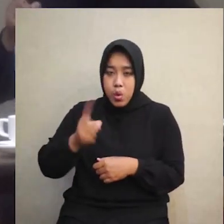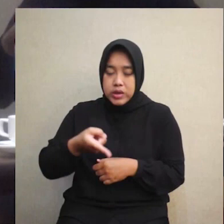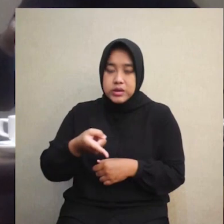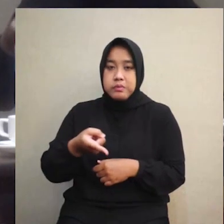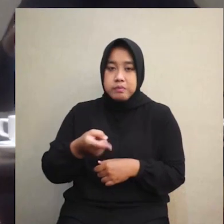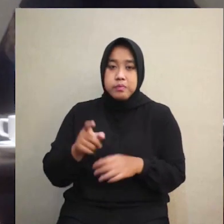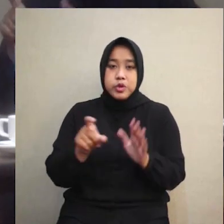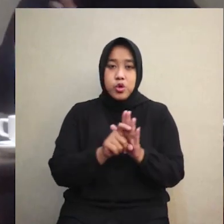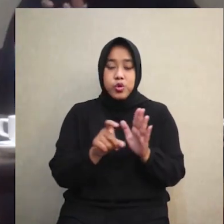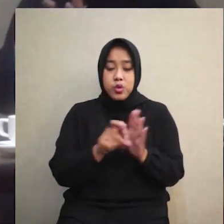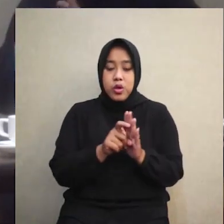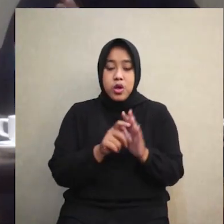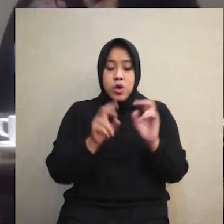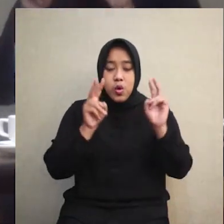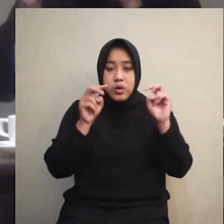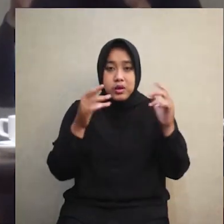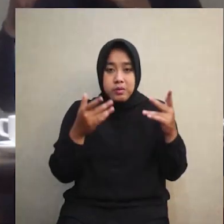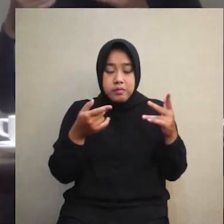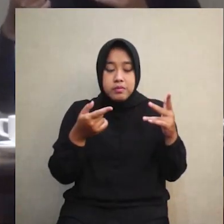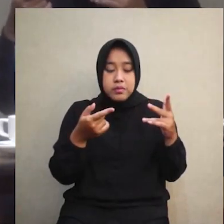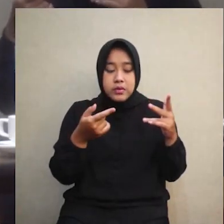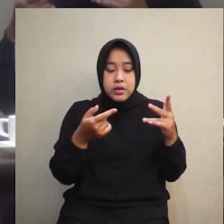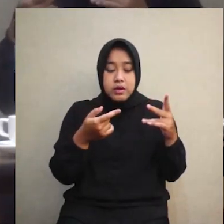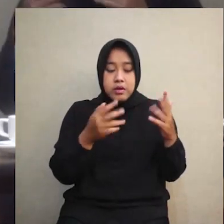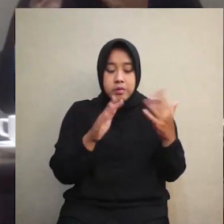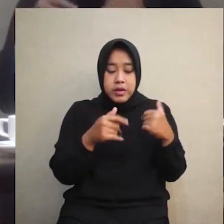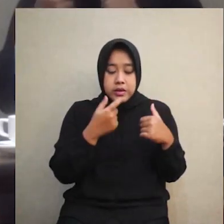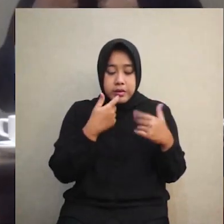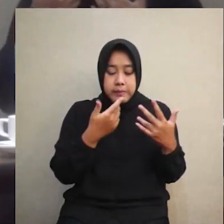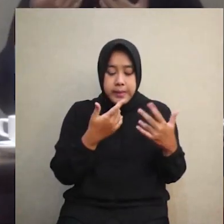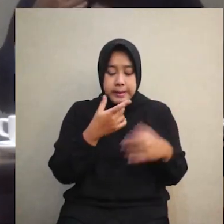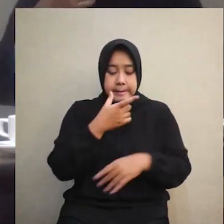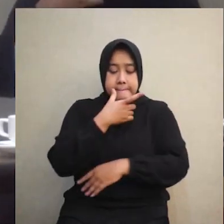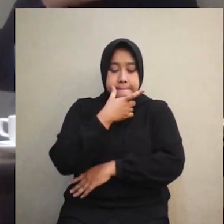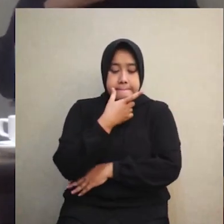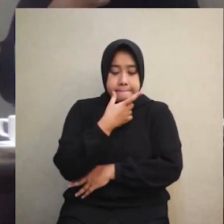dalam konteks itu maka kembali lagi bahwa